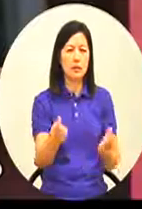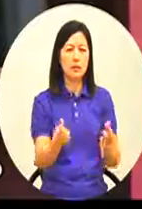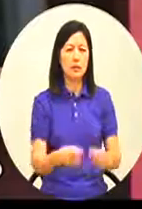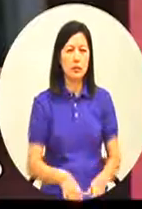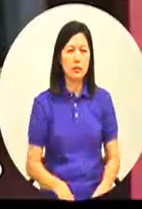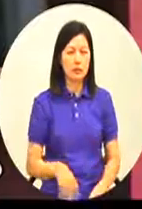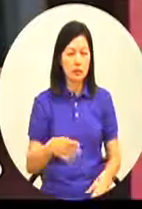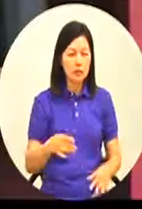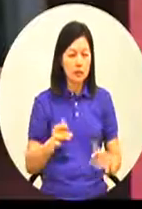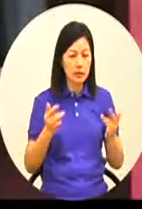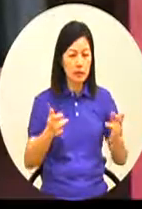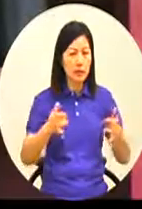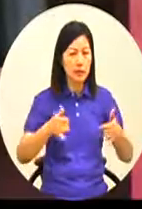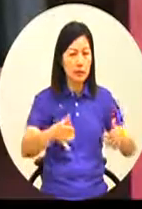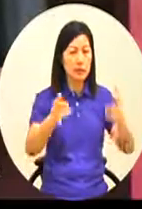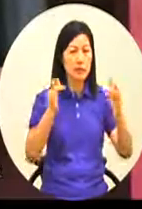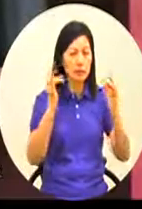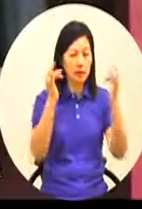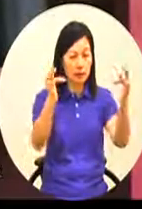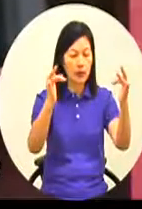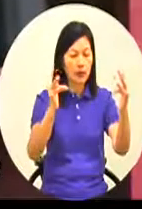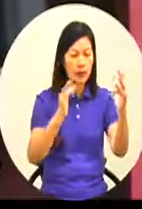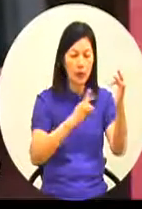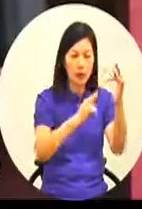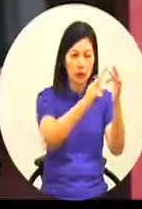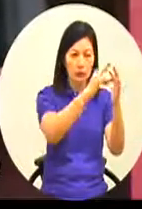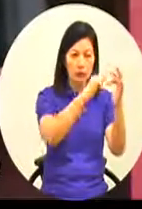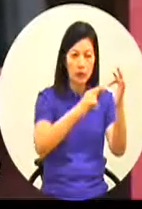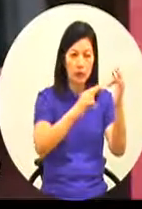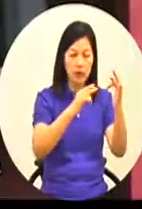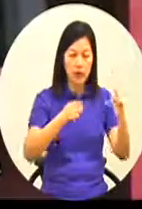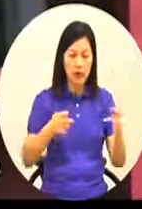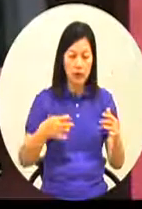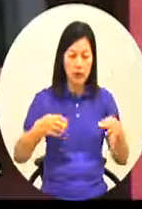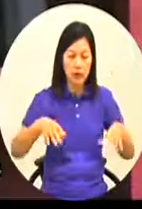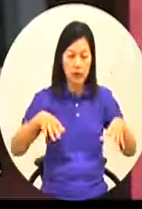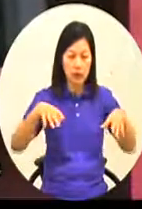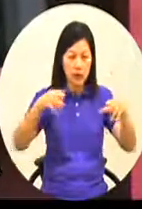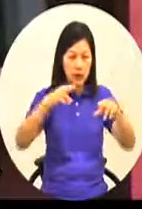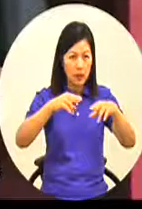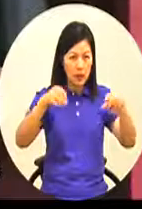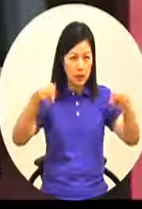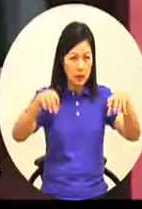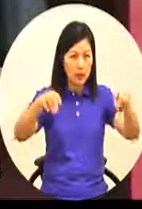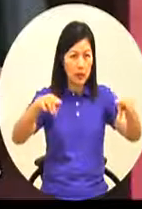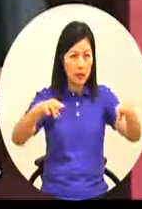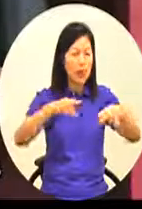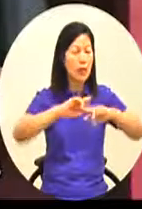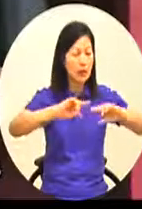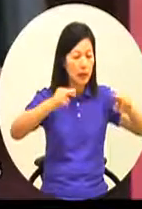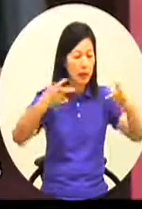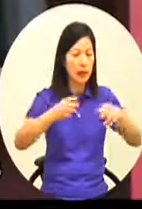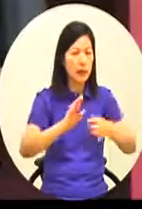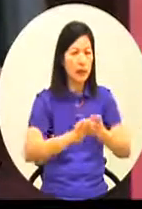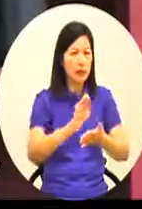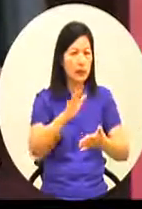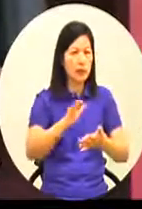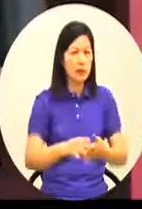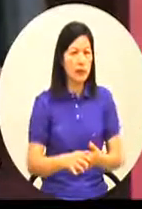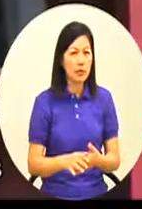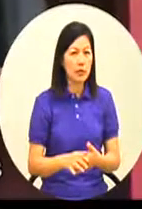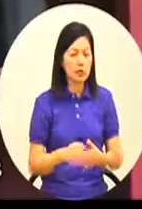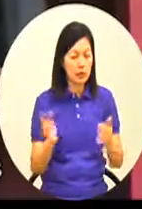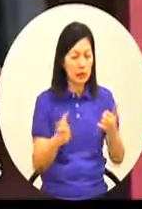树修剪，还有包括这个不管是路灯也好的修复，其实我们这一次风灾过后发现一个问题，就是说很多